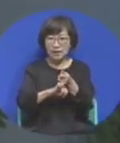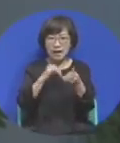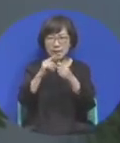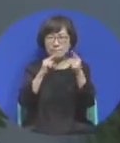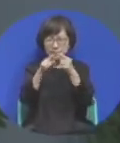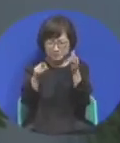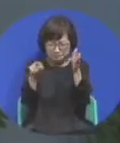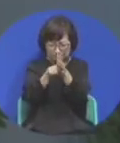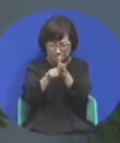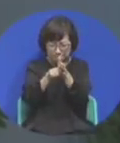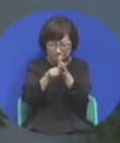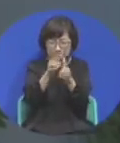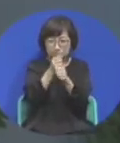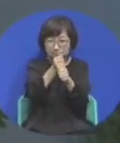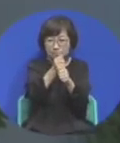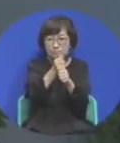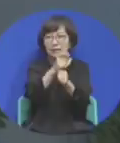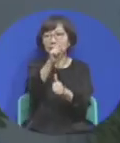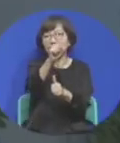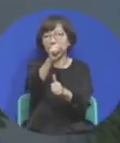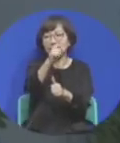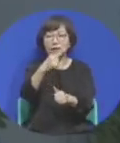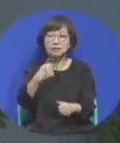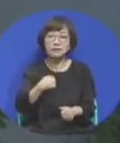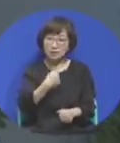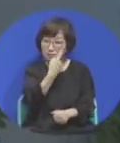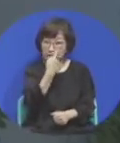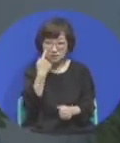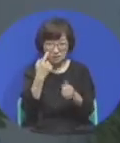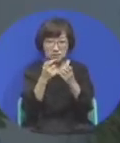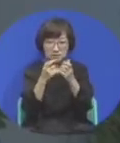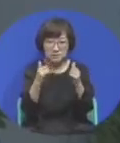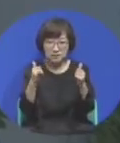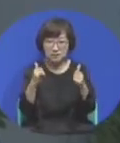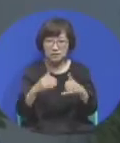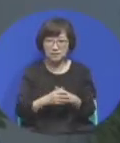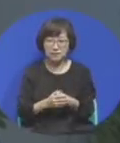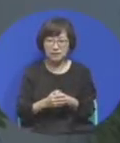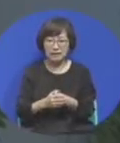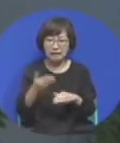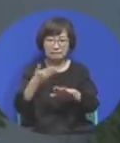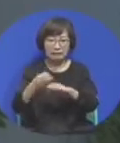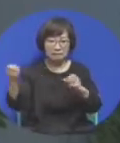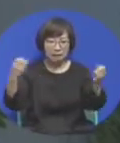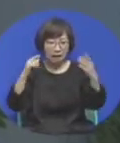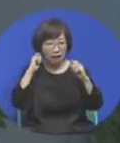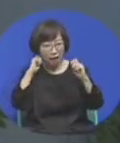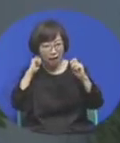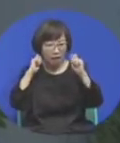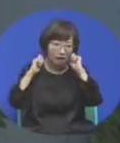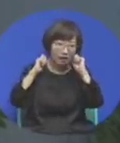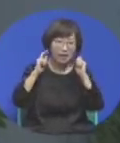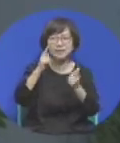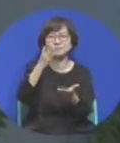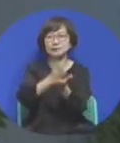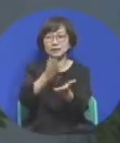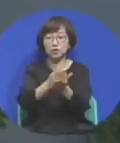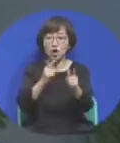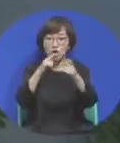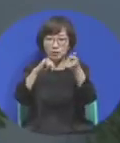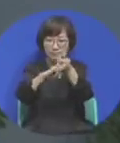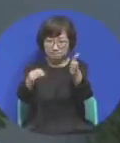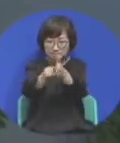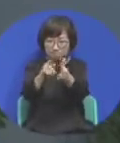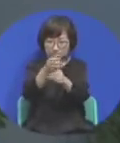great background to support me. I held on to the covenant and I rose up. I'm a witness of that. 거짓말 듣지 마시고요. 언약 잡았어요. Don't listen to lies. Hold on